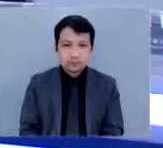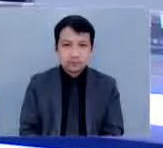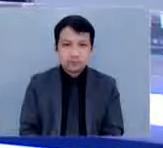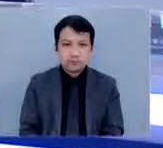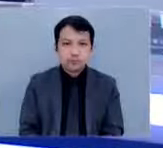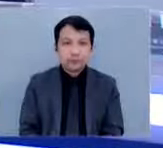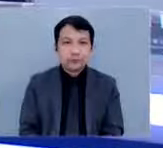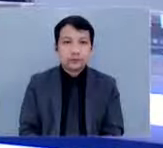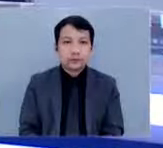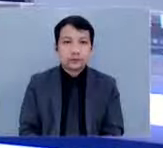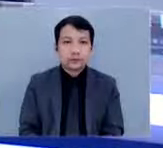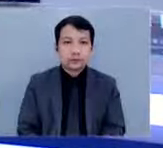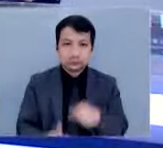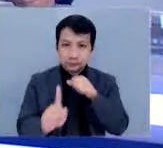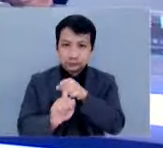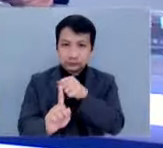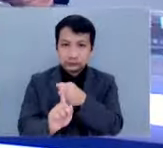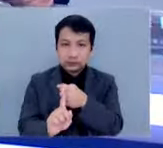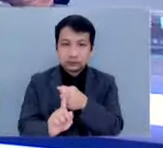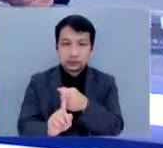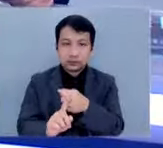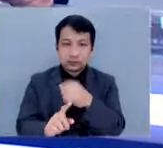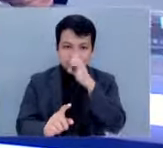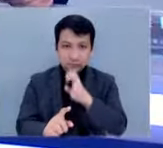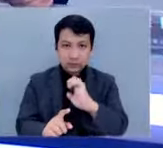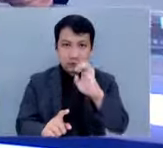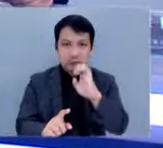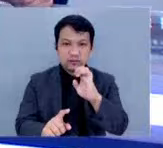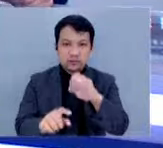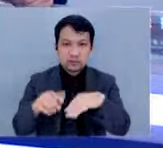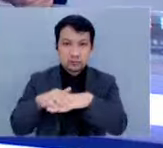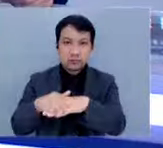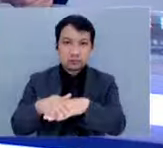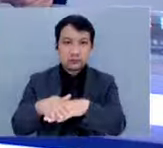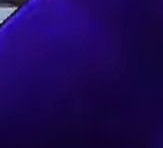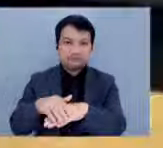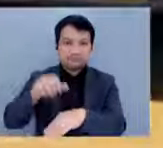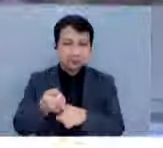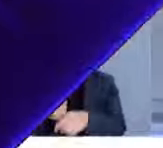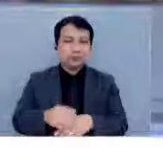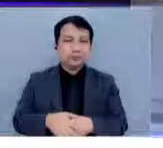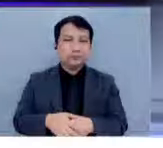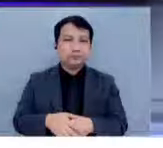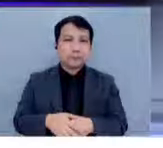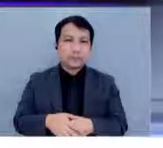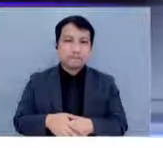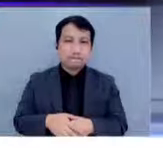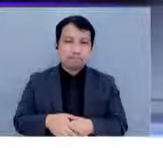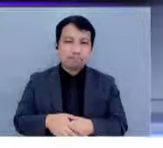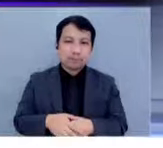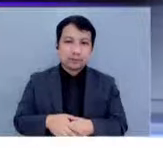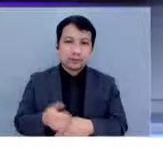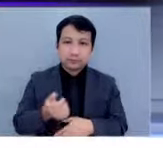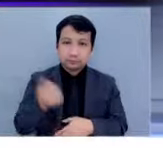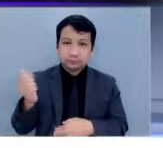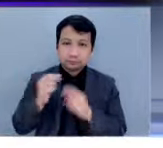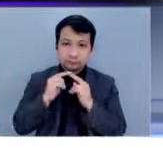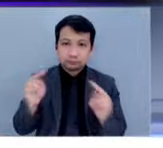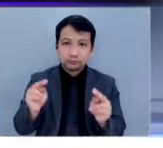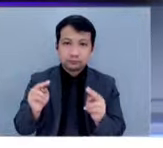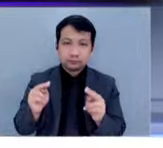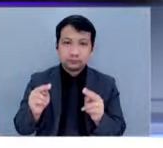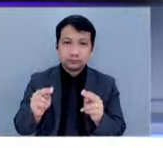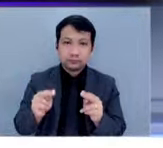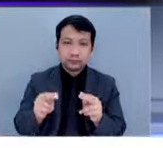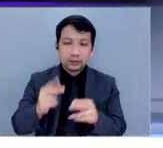Pinatake ng elepante ang truck na may sakay ng mga turista sa South Africa. Nasa park. Sa ibang balita, nahulog at na-trap